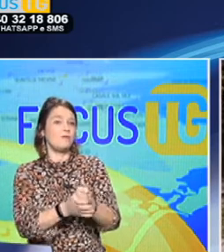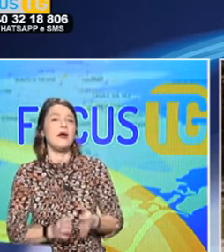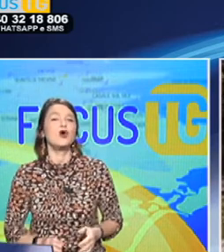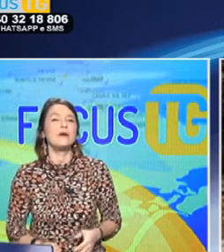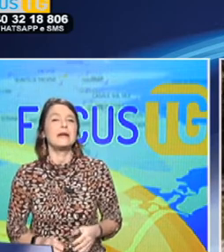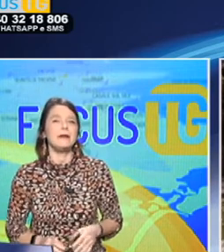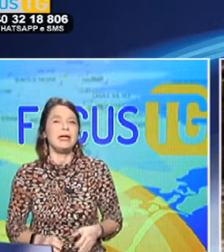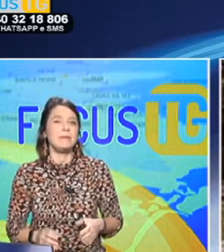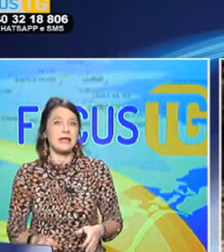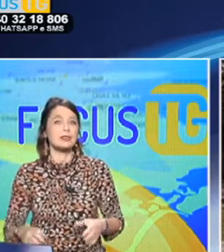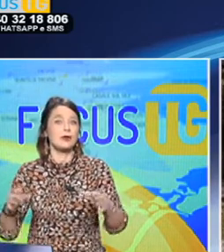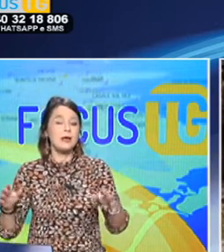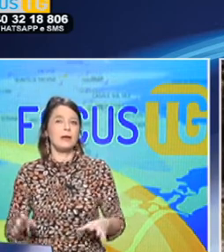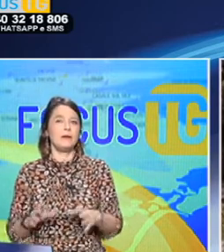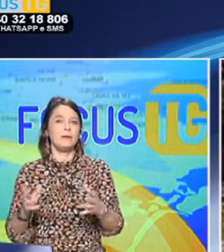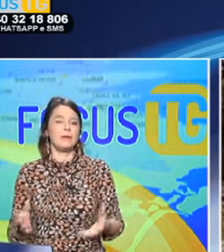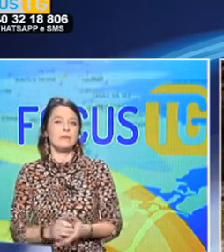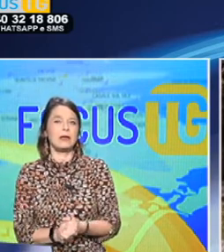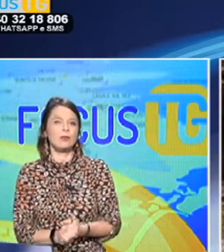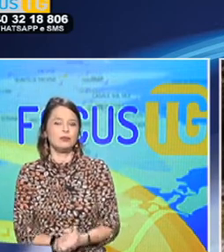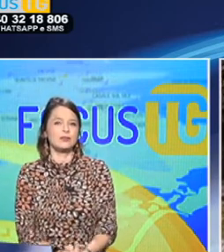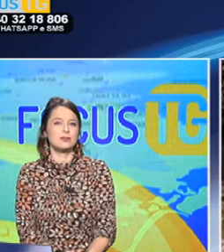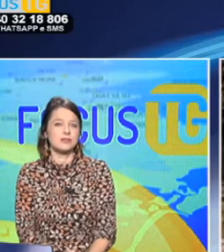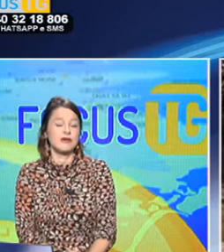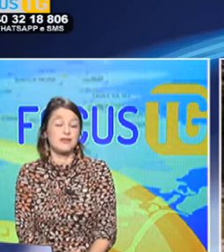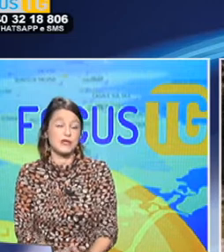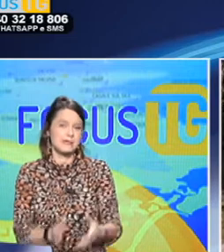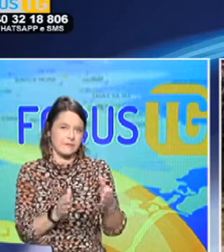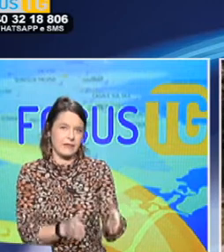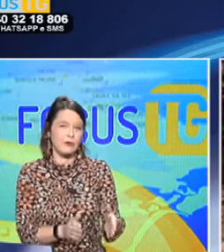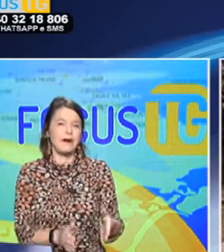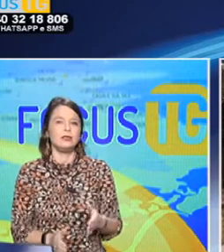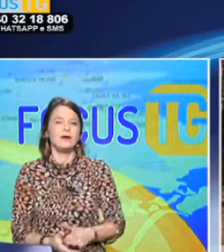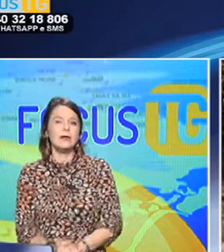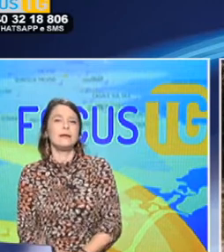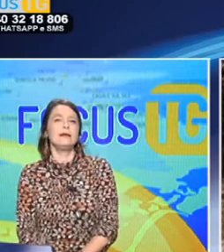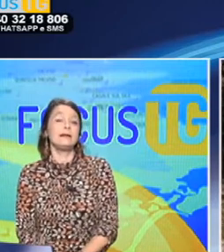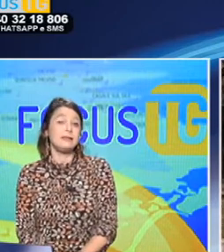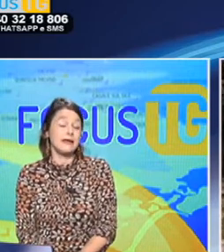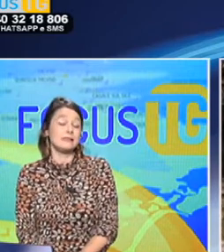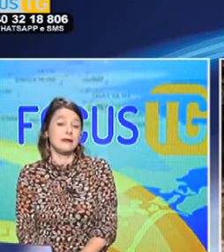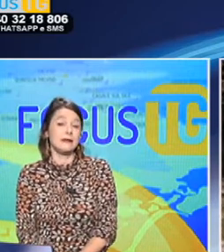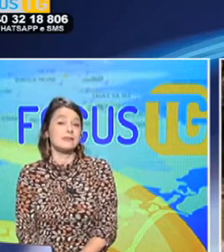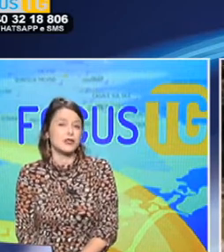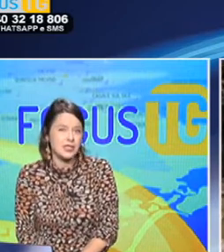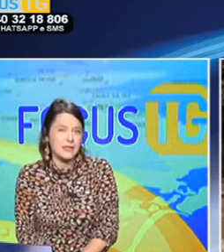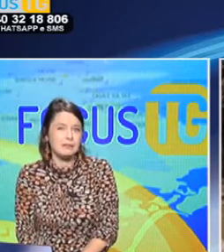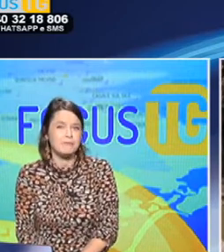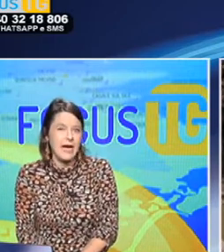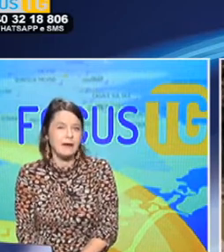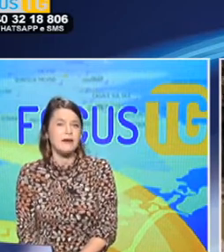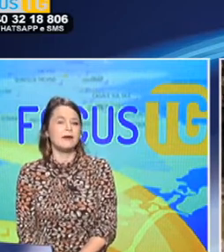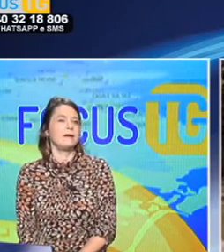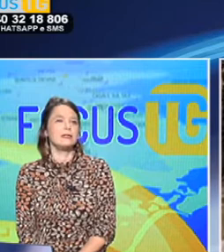anche poco fa con Gabriella Basso, parlando appunto della situazione a Vicenza, venendo a Padova, che interessa